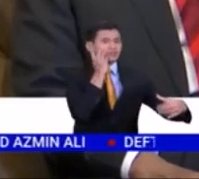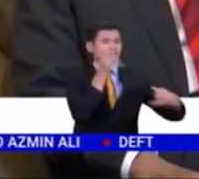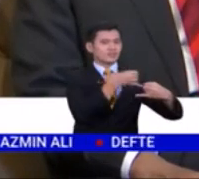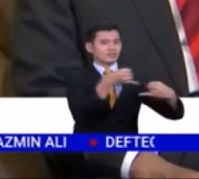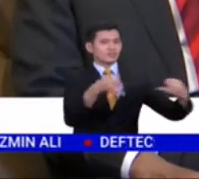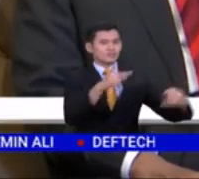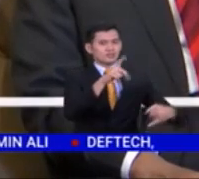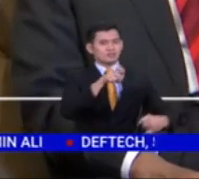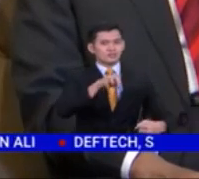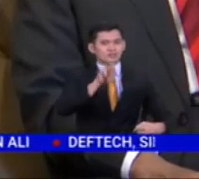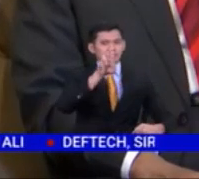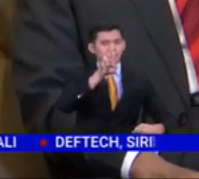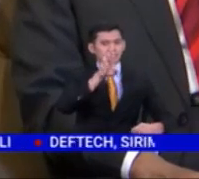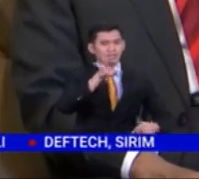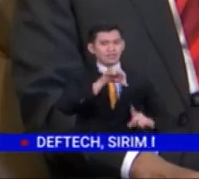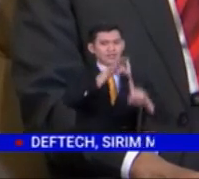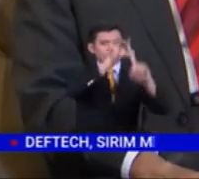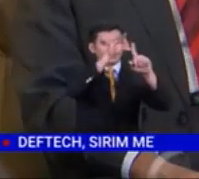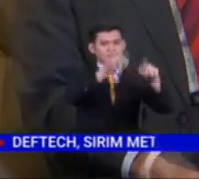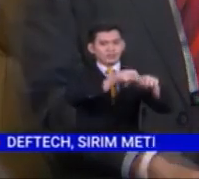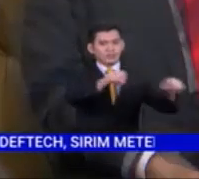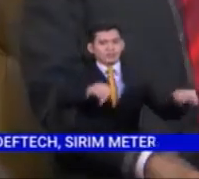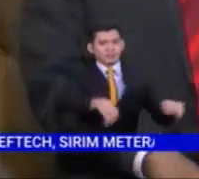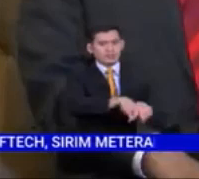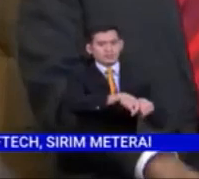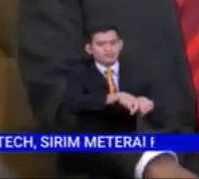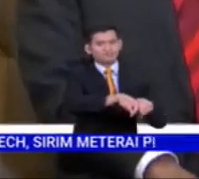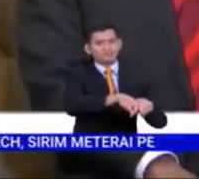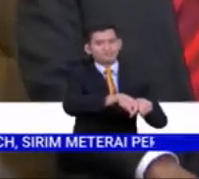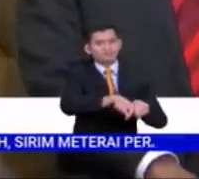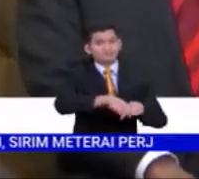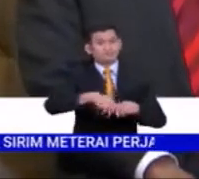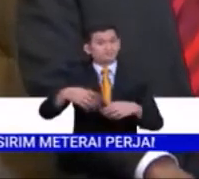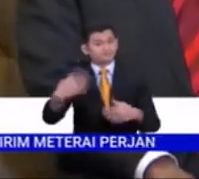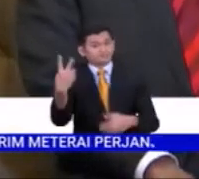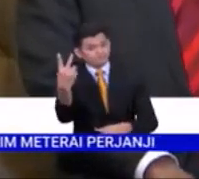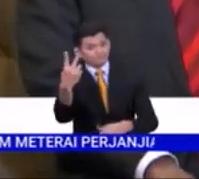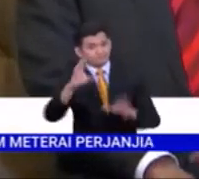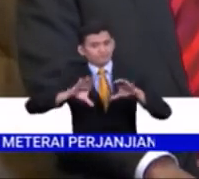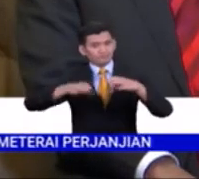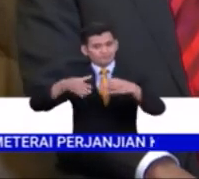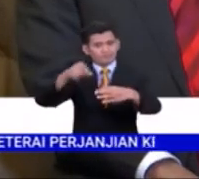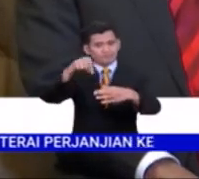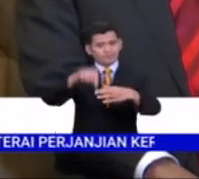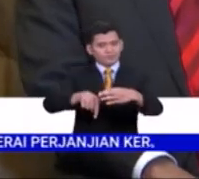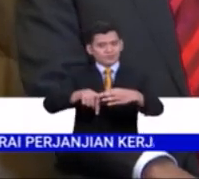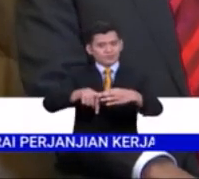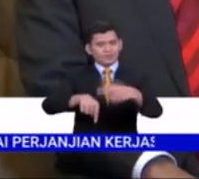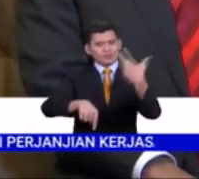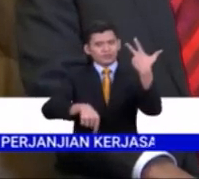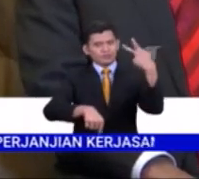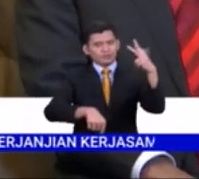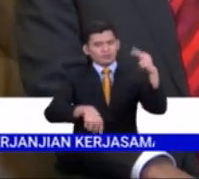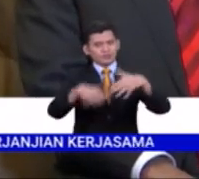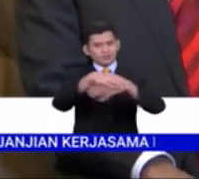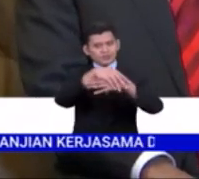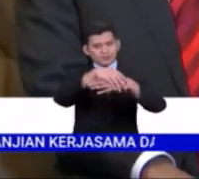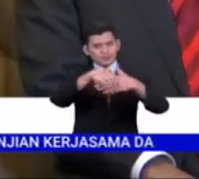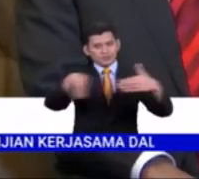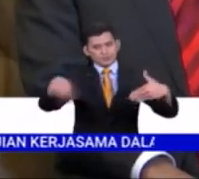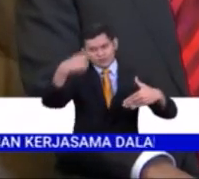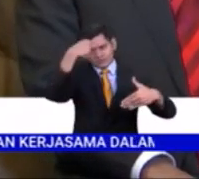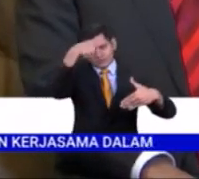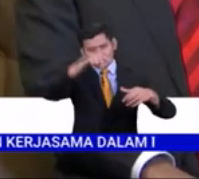super special tempatan 5%. Nombor dua, ringgit Malaysia RM13